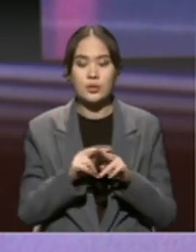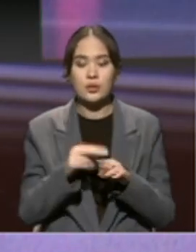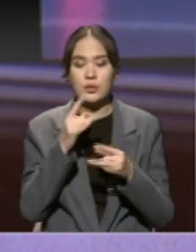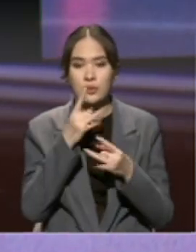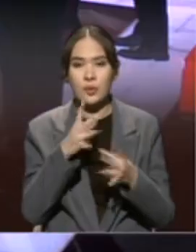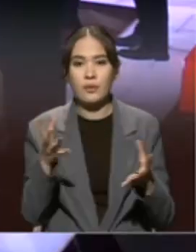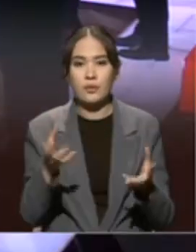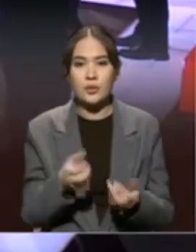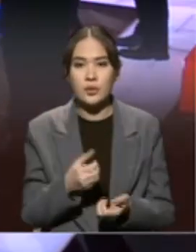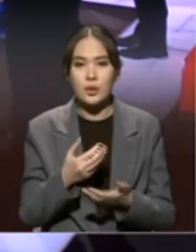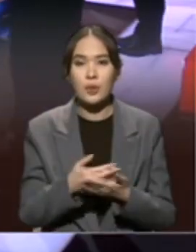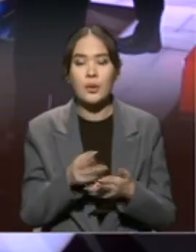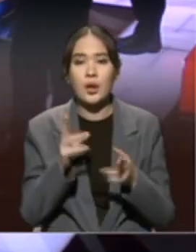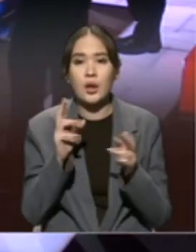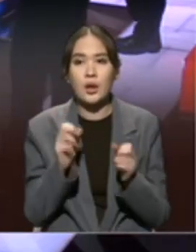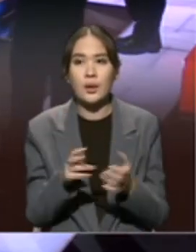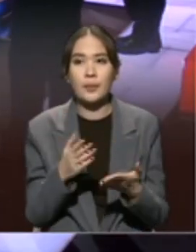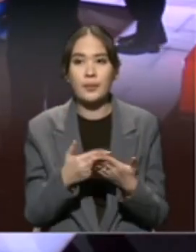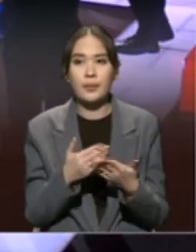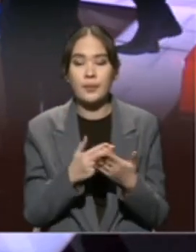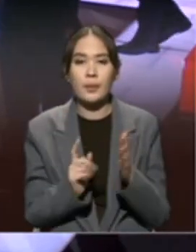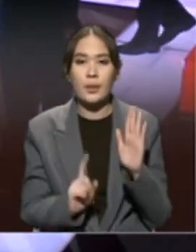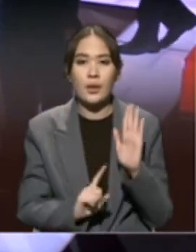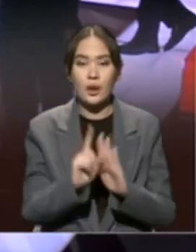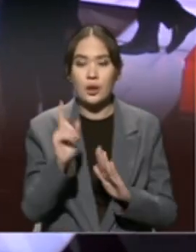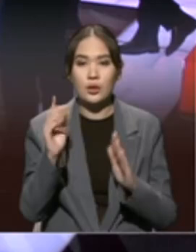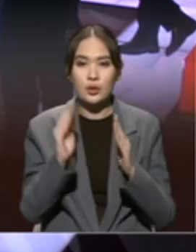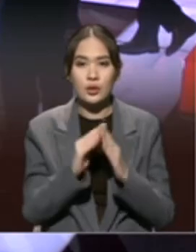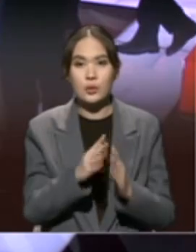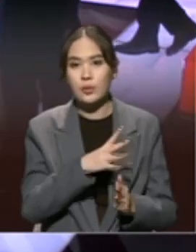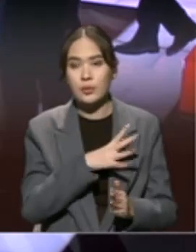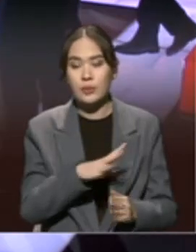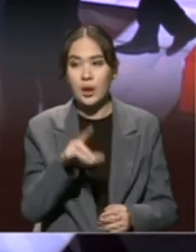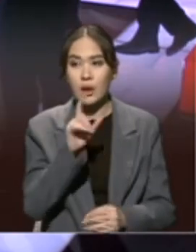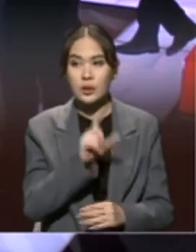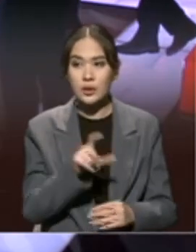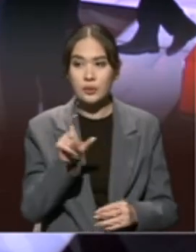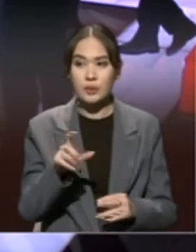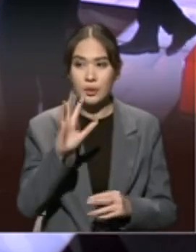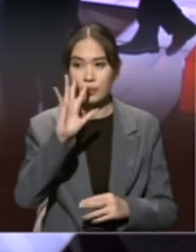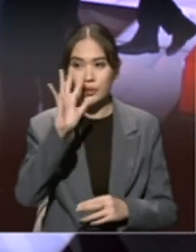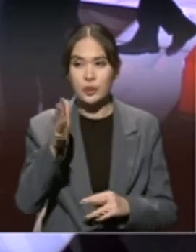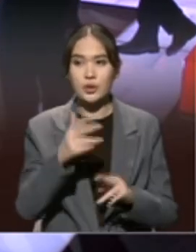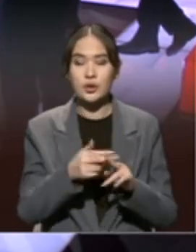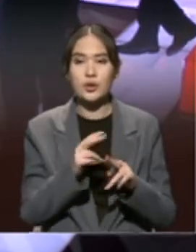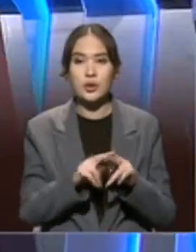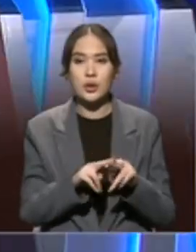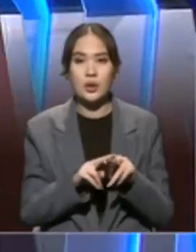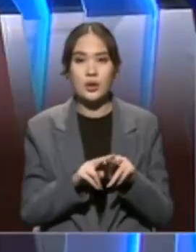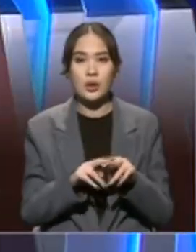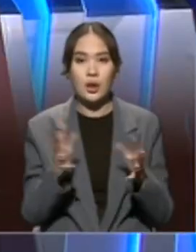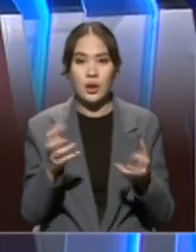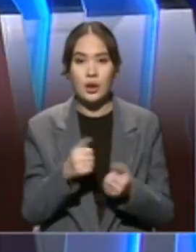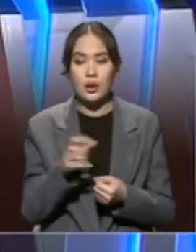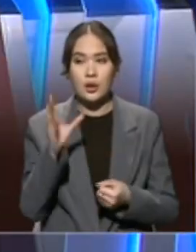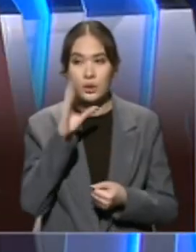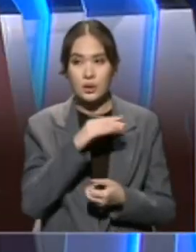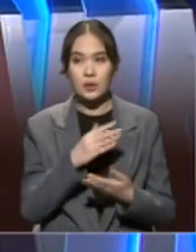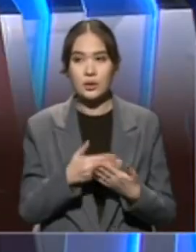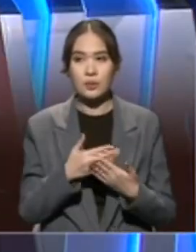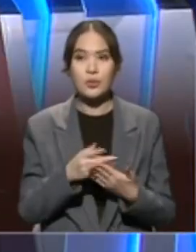деген секілді. Қалай сонда, мысалға басында үйі болмаған адамдар ғана, 5 жылдың көлемінде үйі болмаған адамдар ғана алады ғой осы несі?